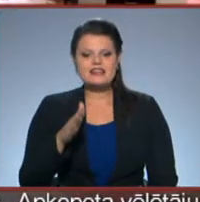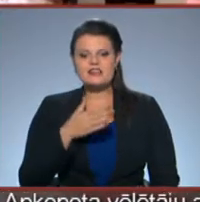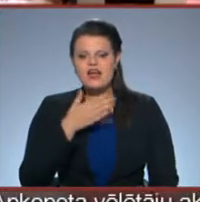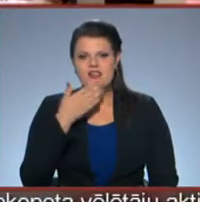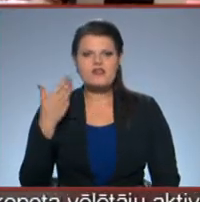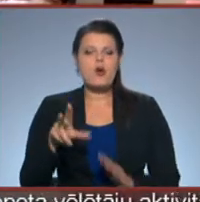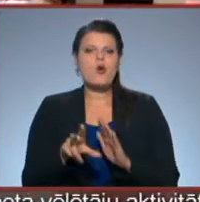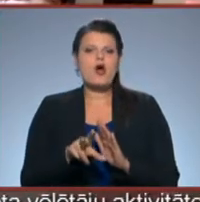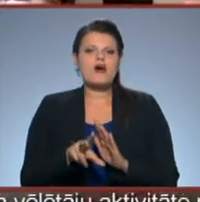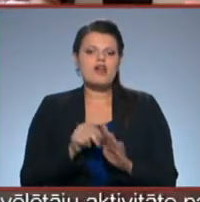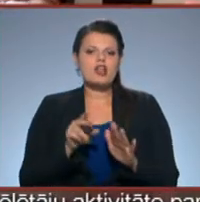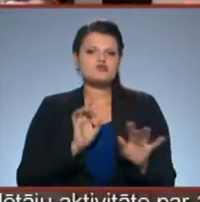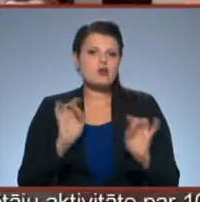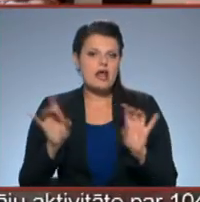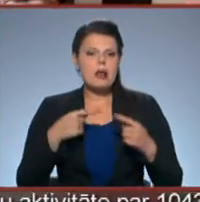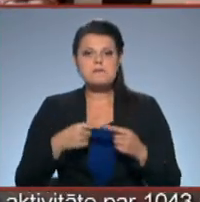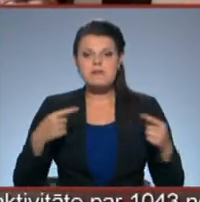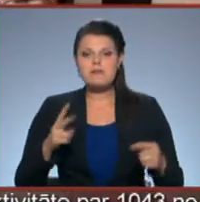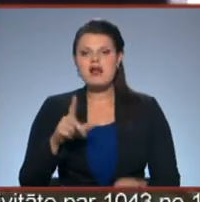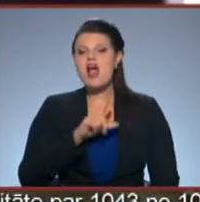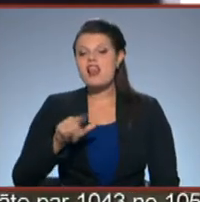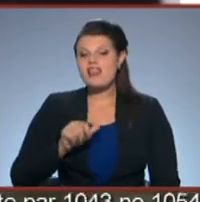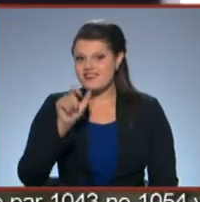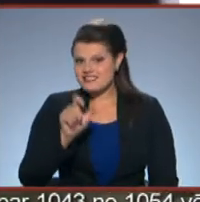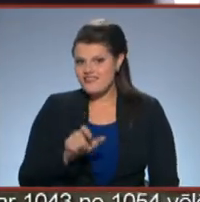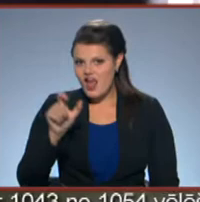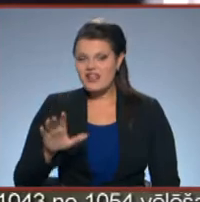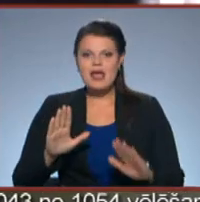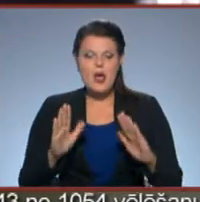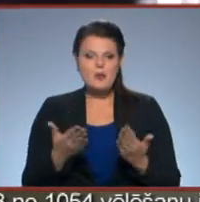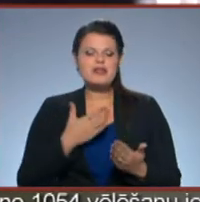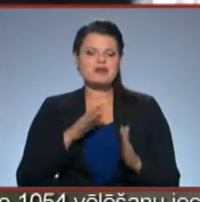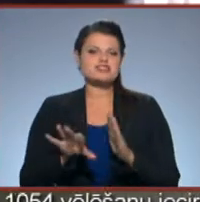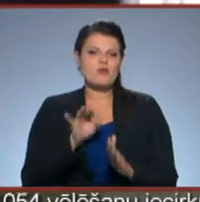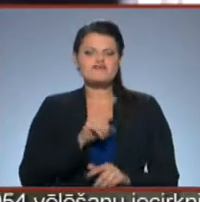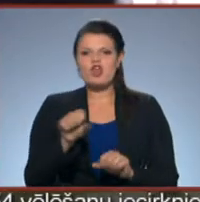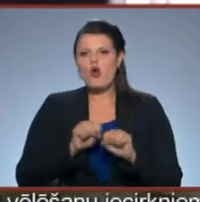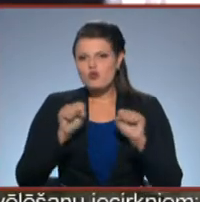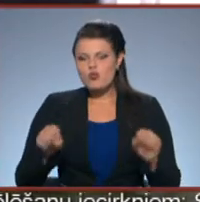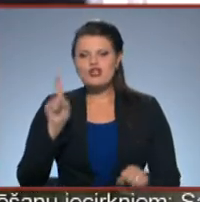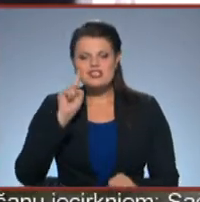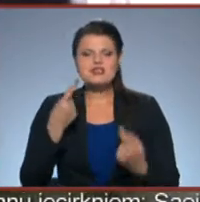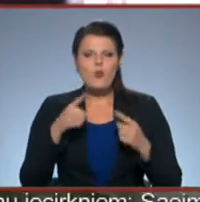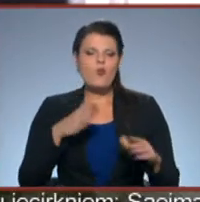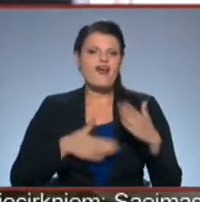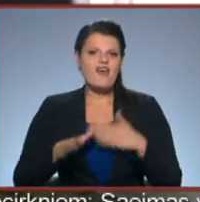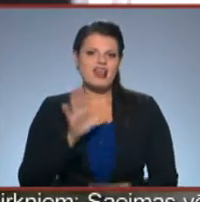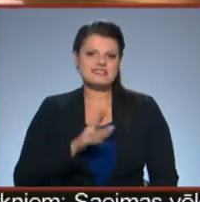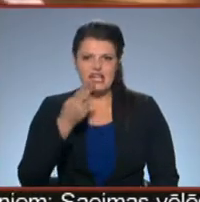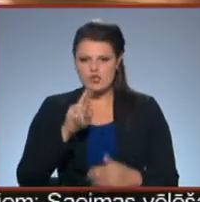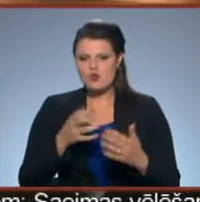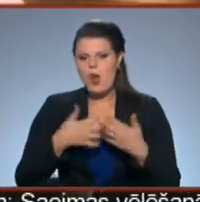ar priekšvēlēšanu aģitācijas materiāliem kā Latvijas vēlētāji, bet par savu izvēli ir droša un zina, ko vēlas sagaidīt no